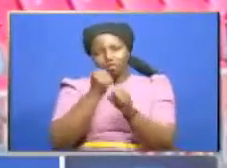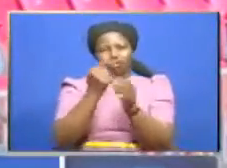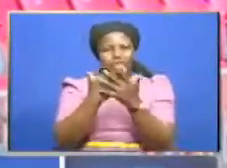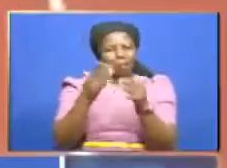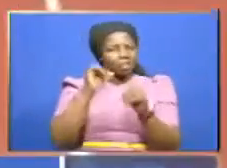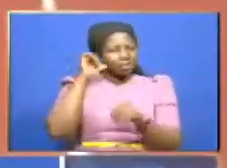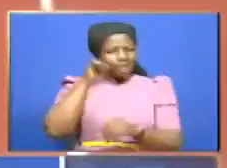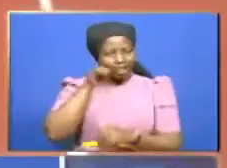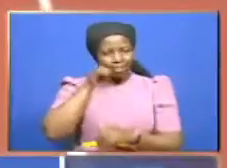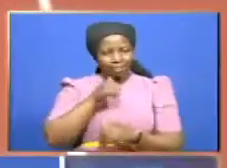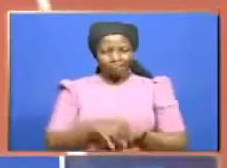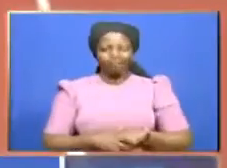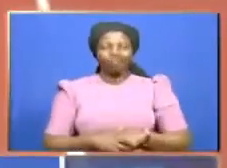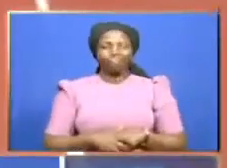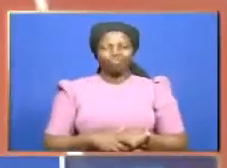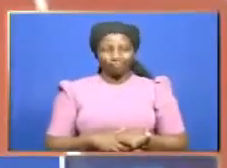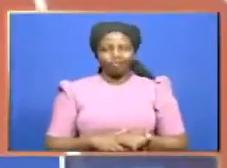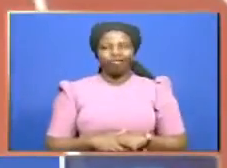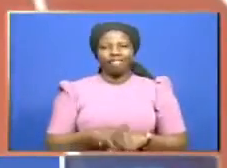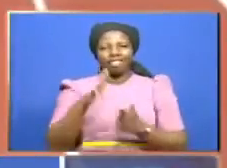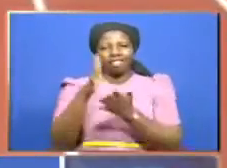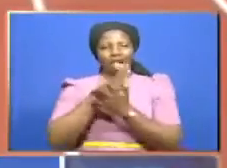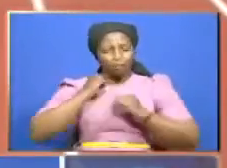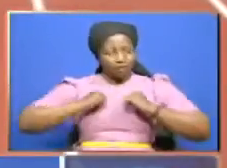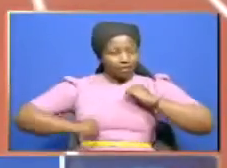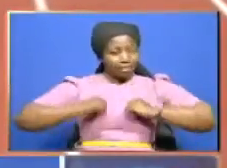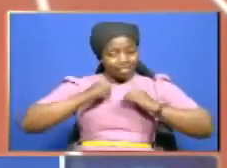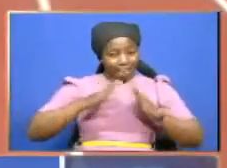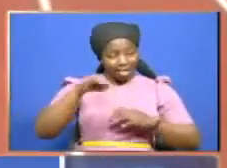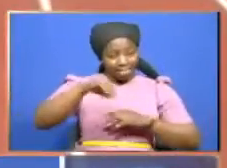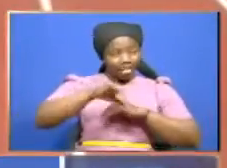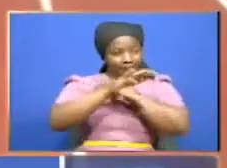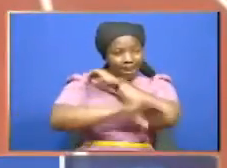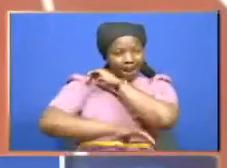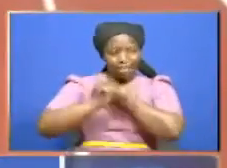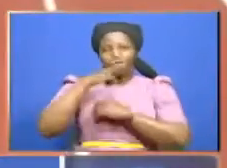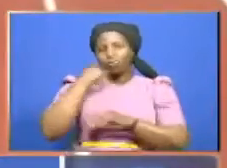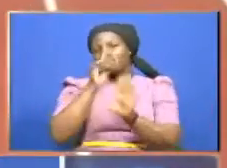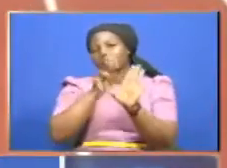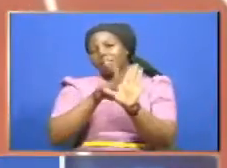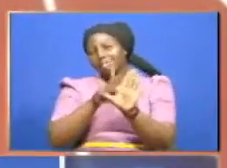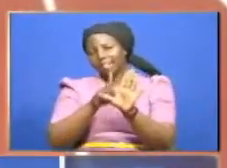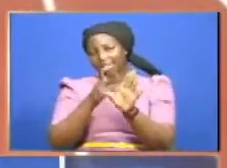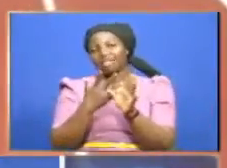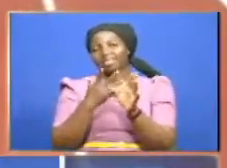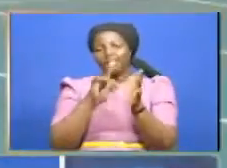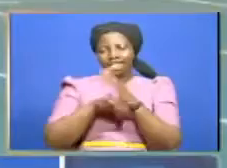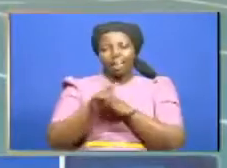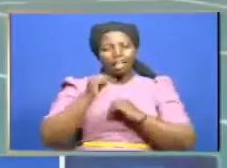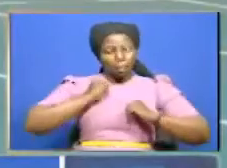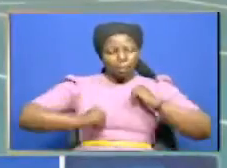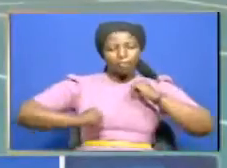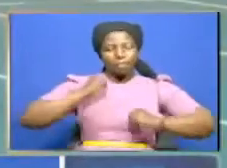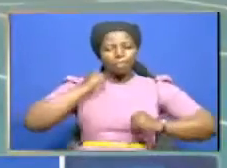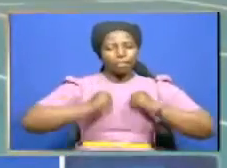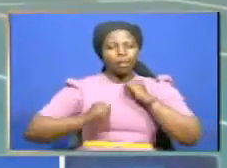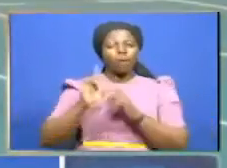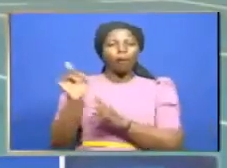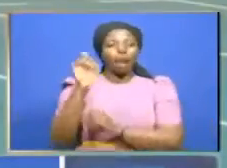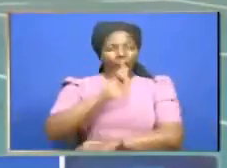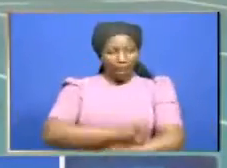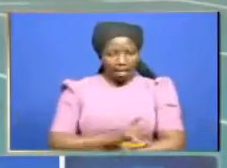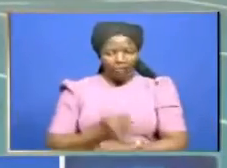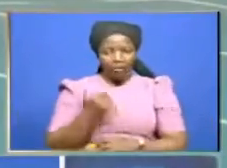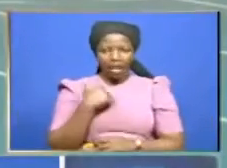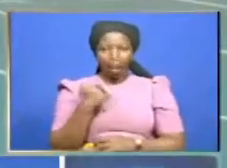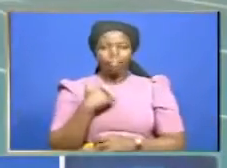mzuri. Baadhi ya wanariadha wa humu nchini watakaoshiriki katika mbio hizo za siku moja ni bingwa wa